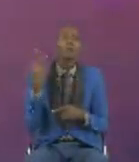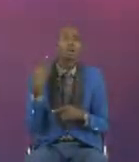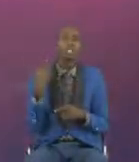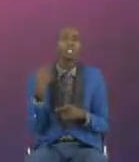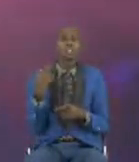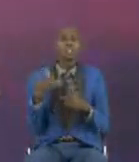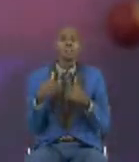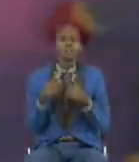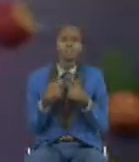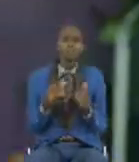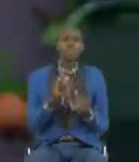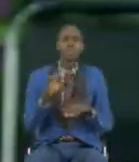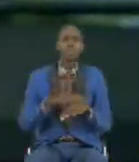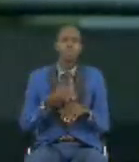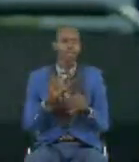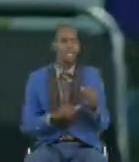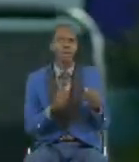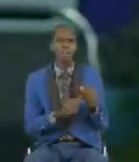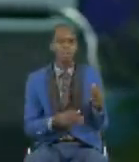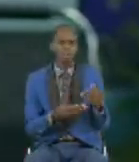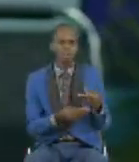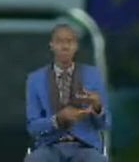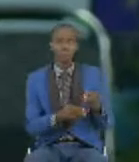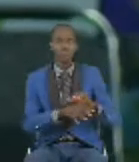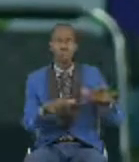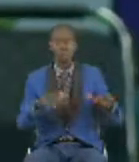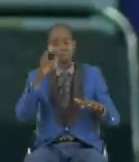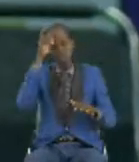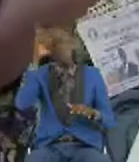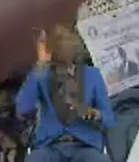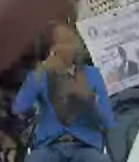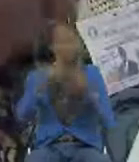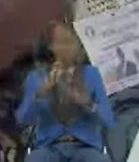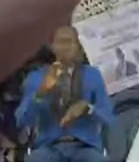Ils perdaient tout terrain. Le diable va perdre sur tous les terrains.